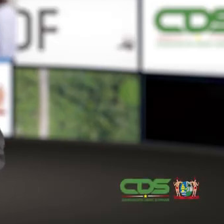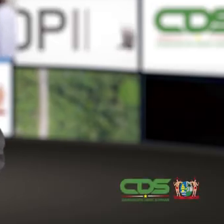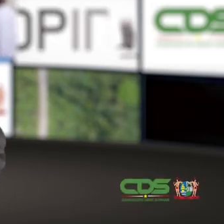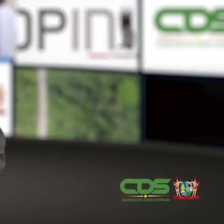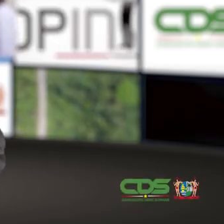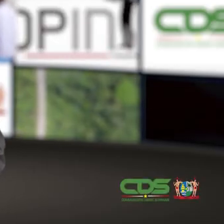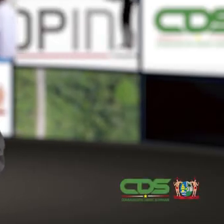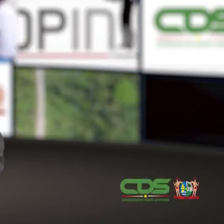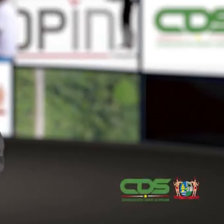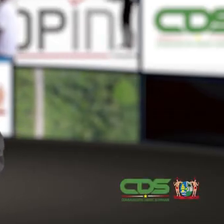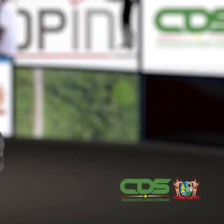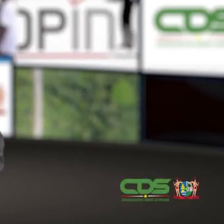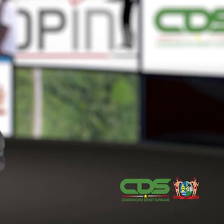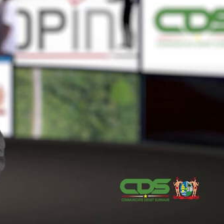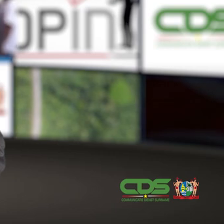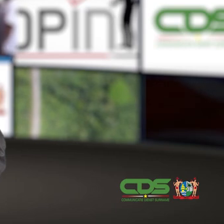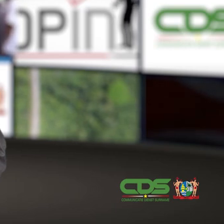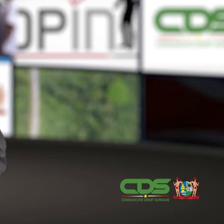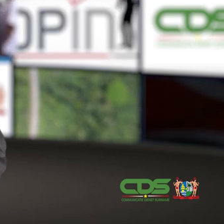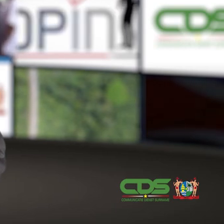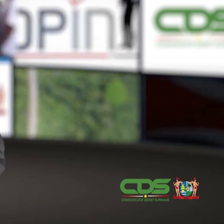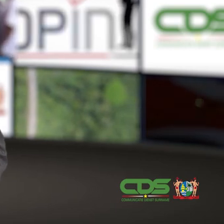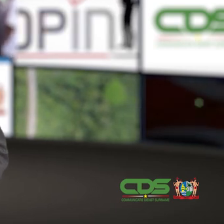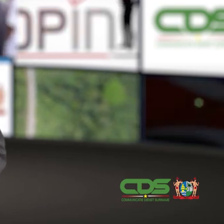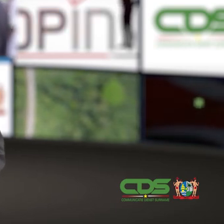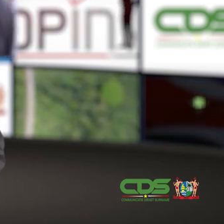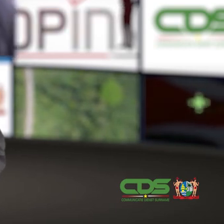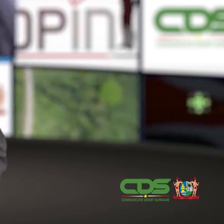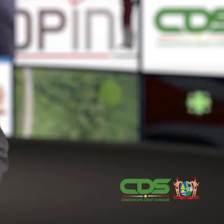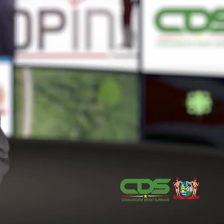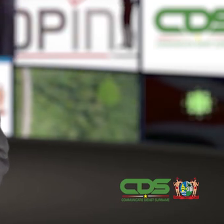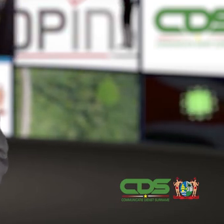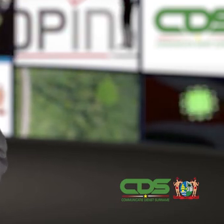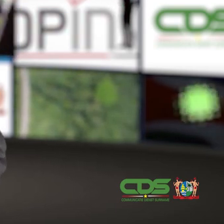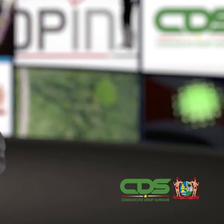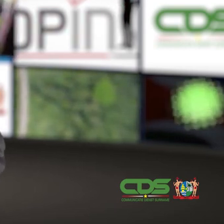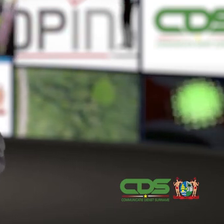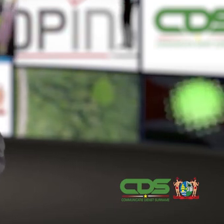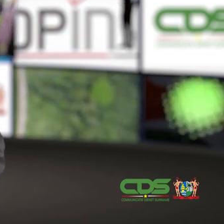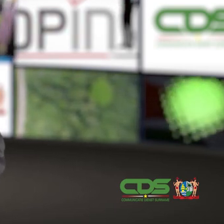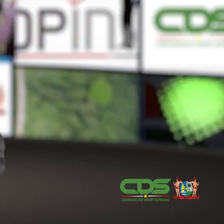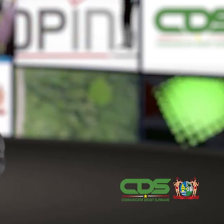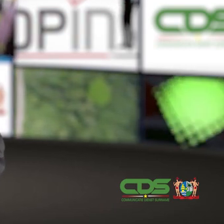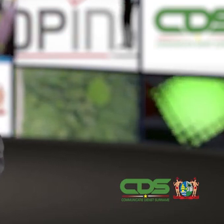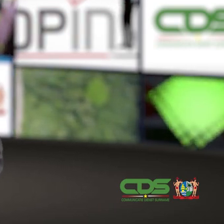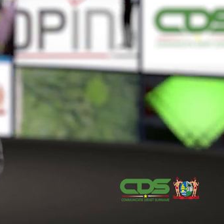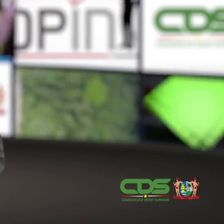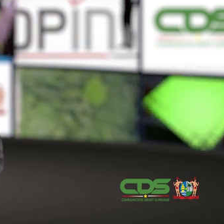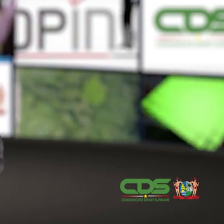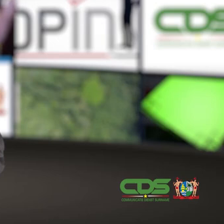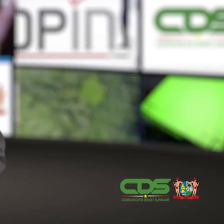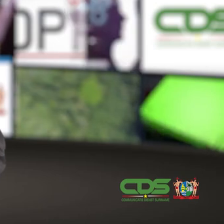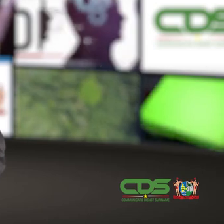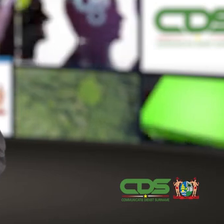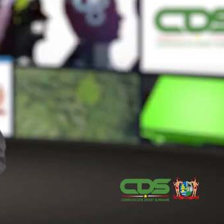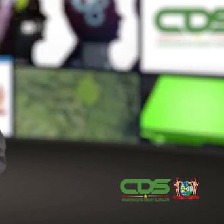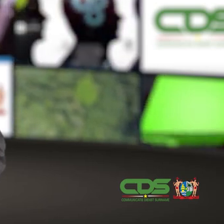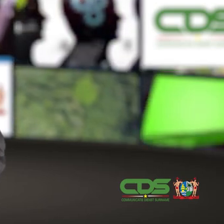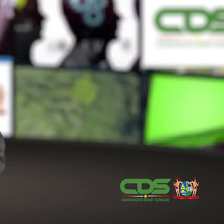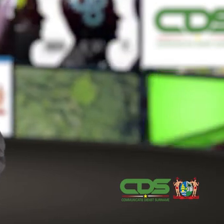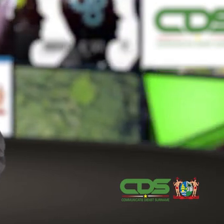De overheid heeft voornamelijk vanwege de scherpe daling in het percentage positief getesten besloten